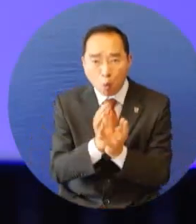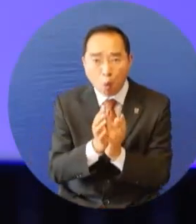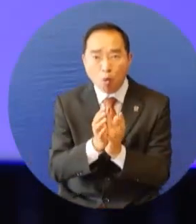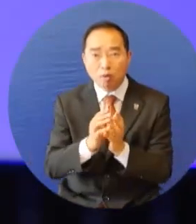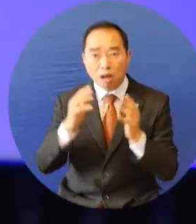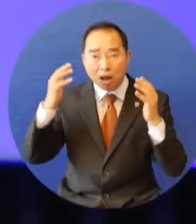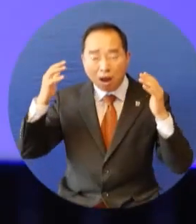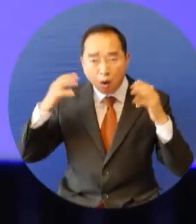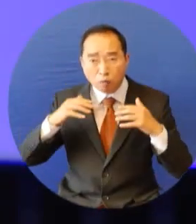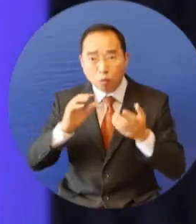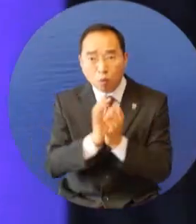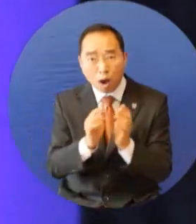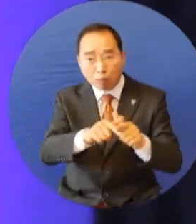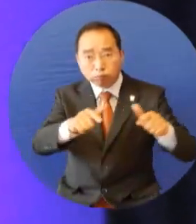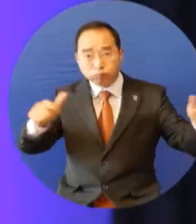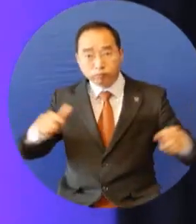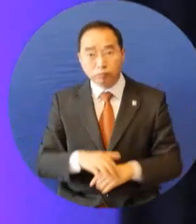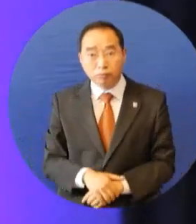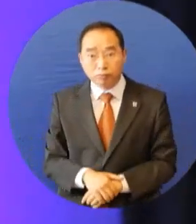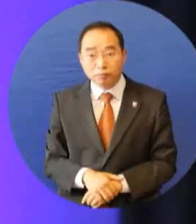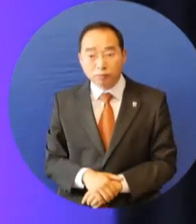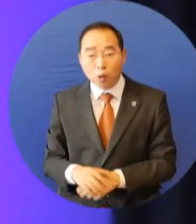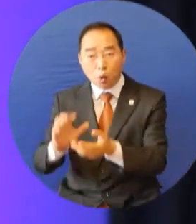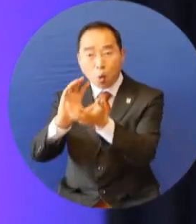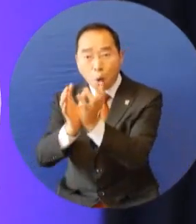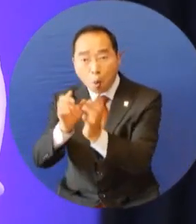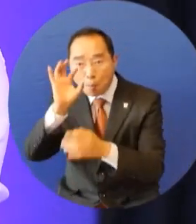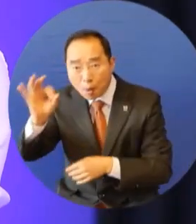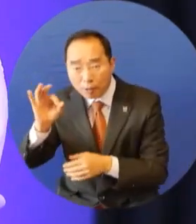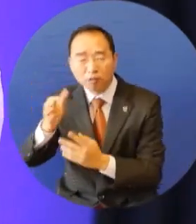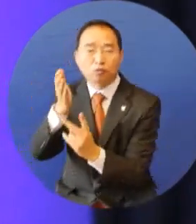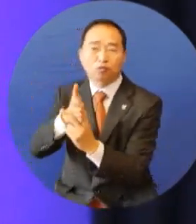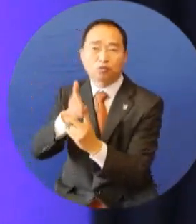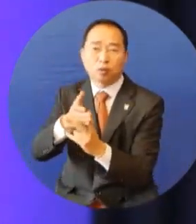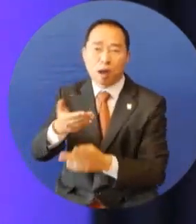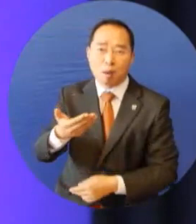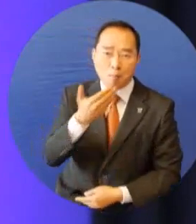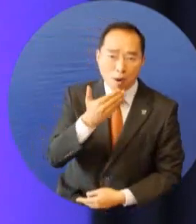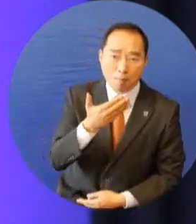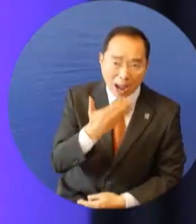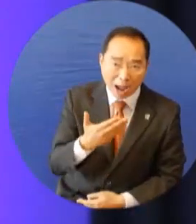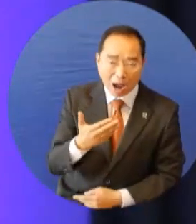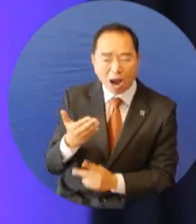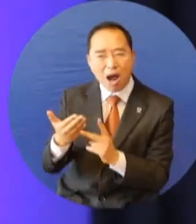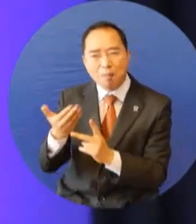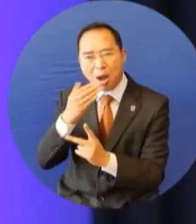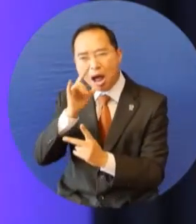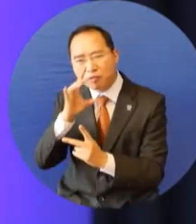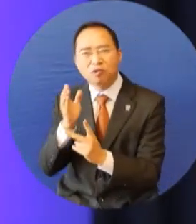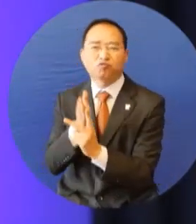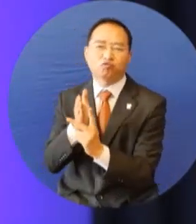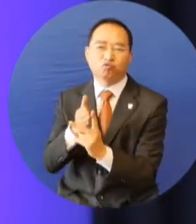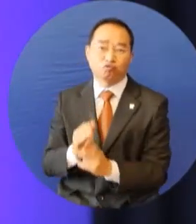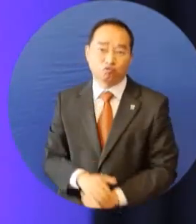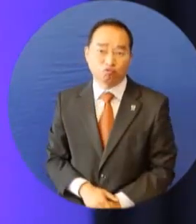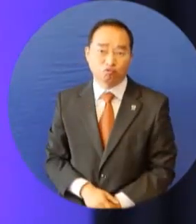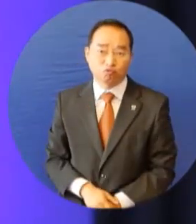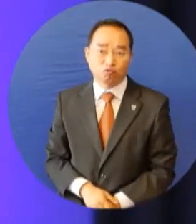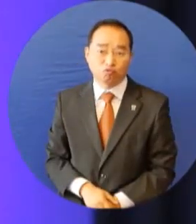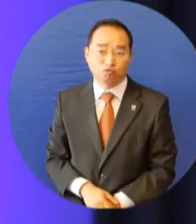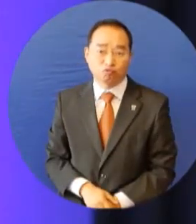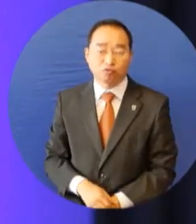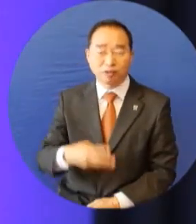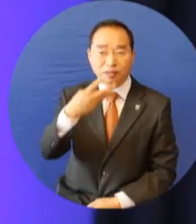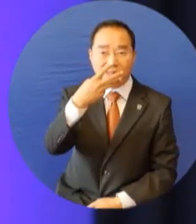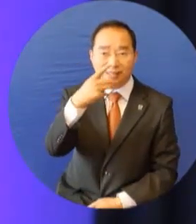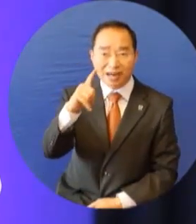있어요. 근데 이 꽃은 먹는 것도 있고 못 먹는 것도 있고 만약에 이제